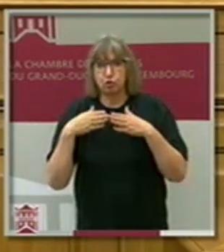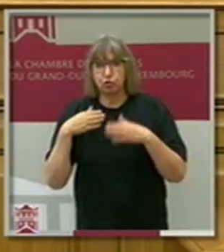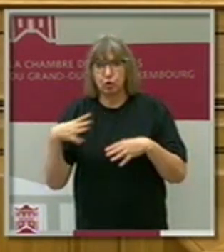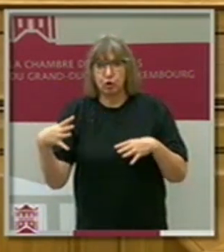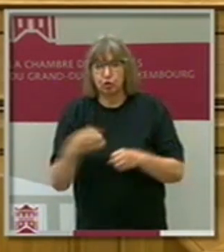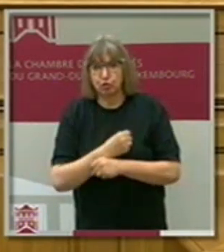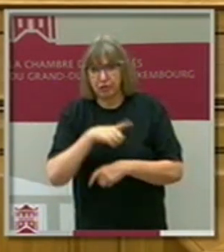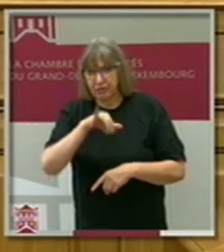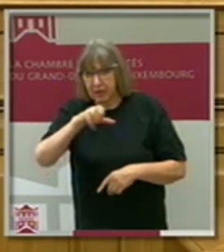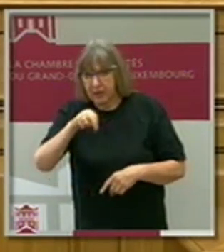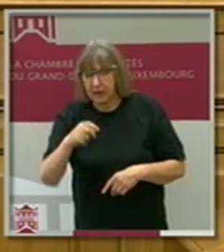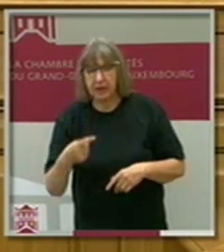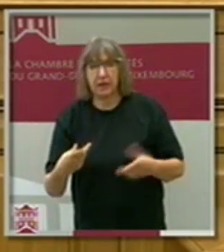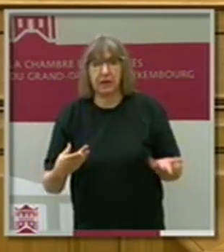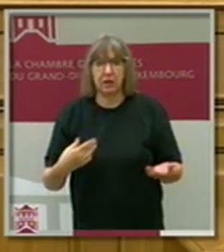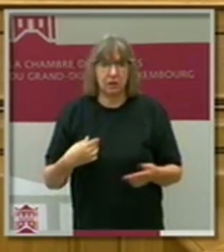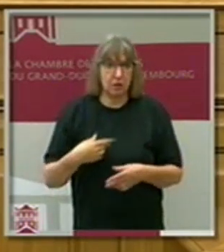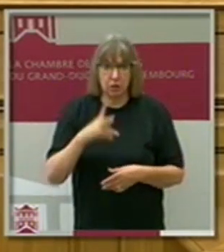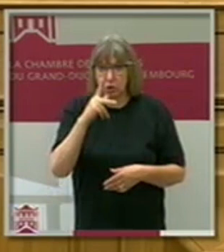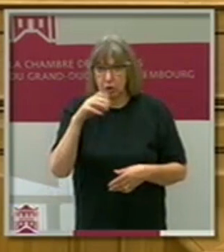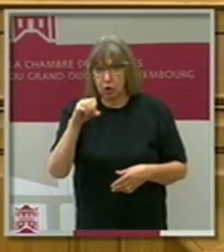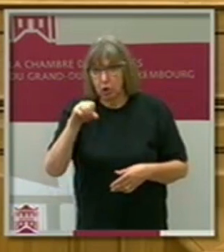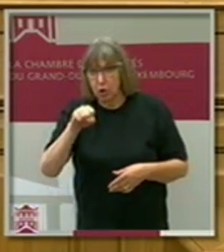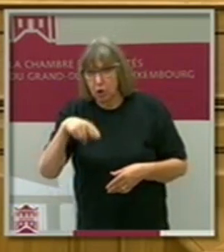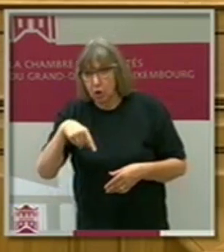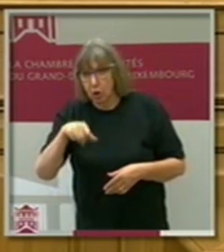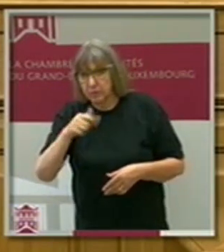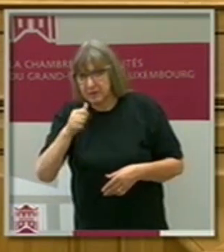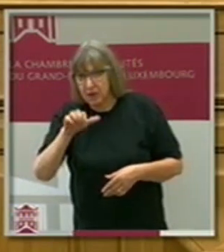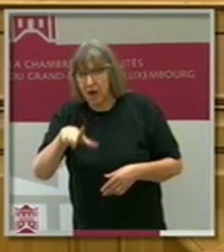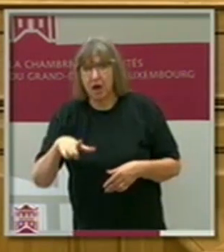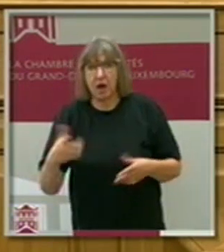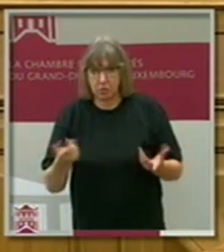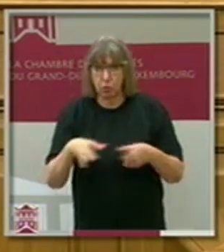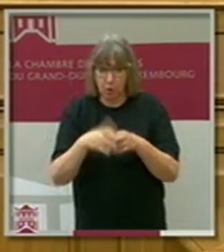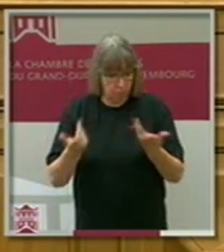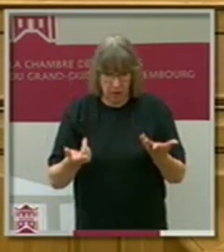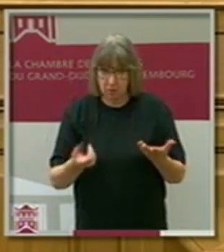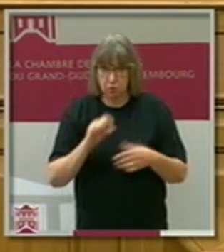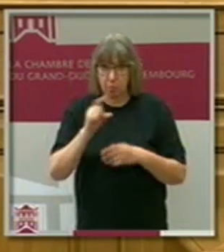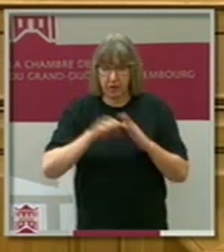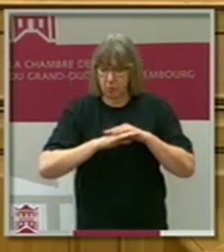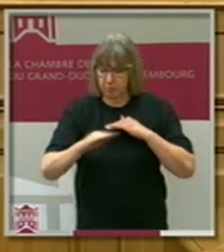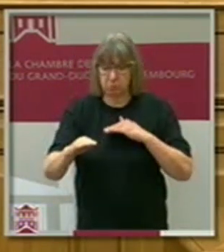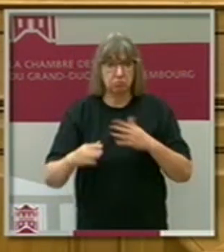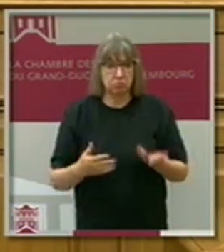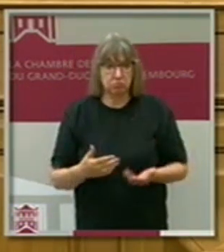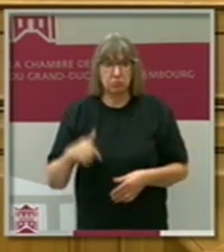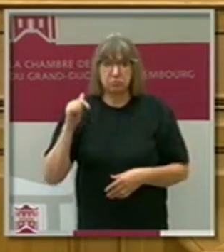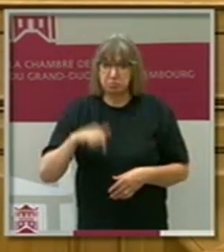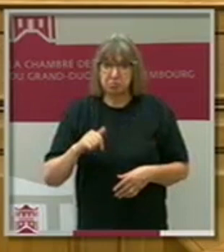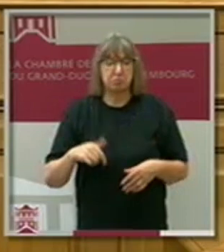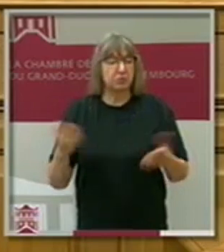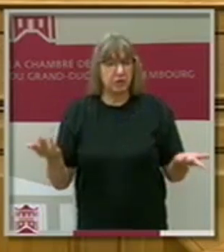Land zoubetonéieren. Und da geht es euch so gut. Geht euch so gut hier in dem Land. Denn Aarmutsrisiko, als wenn das Gambia angetreten